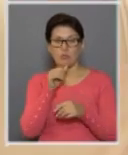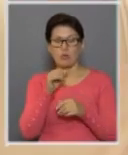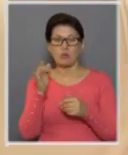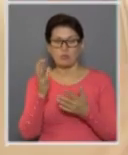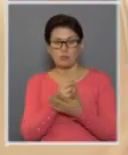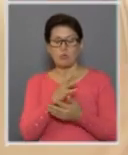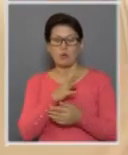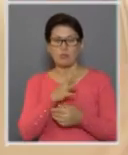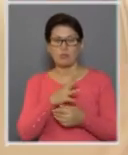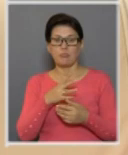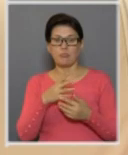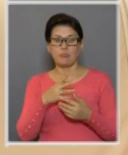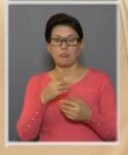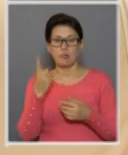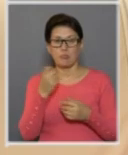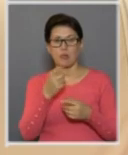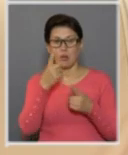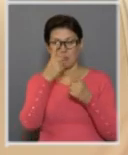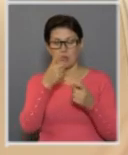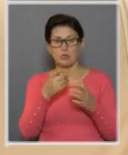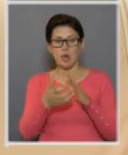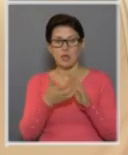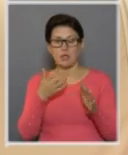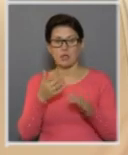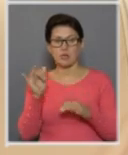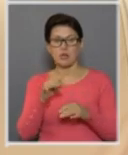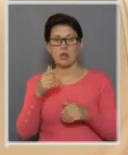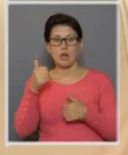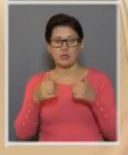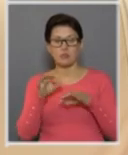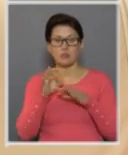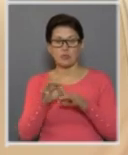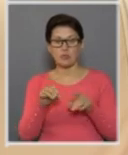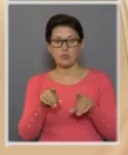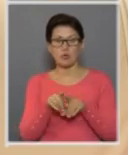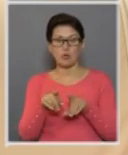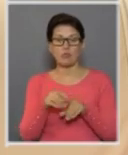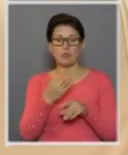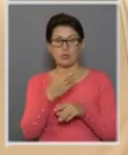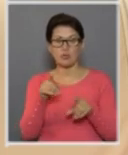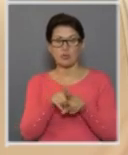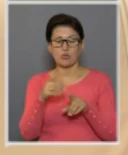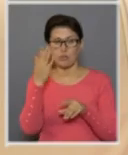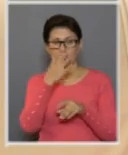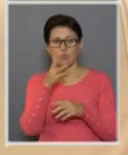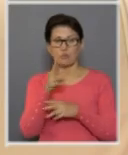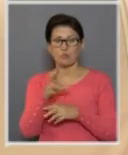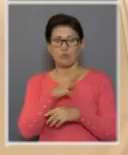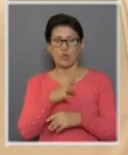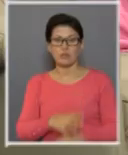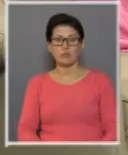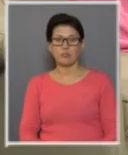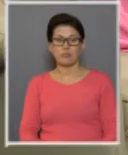Содан өттік. Бір аптадан кейін хабарласып шақырды. Сіз кастингтен өттіңіз. Осындай кино түсірілім болады